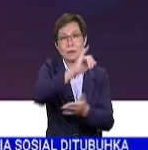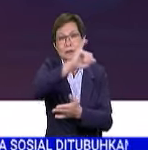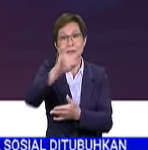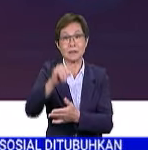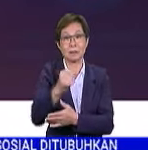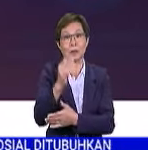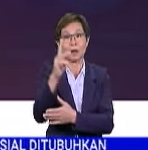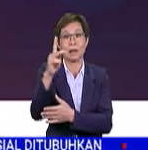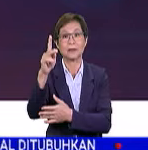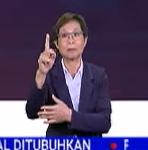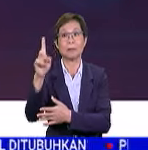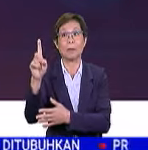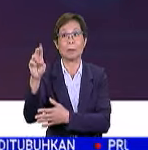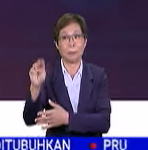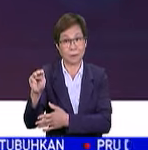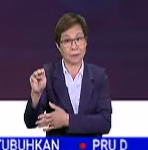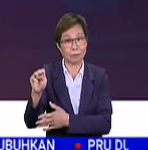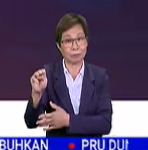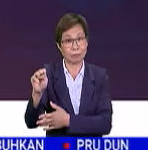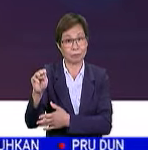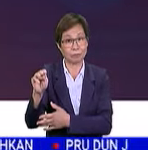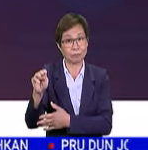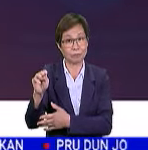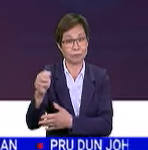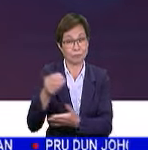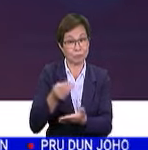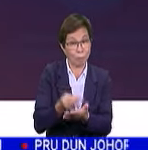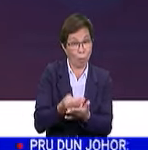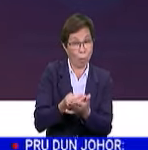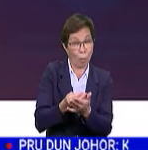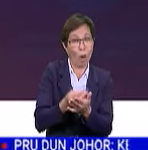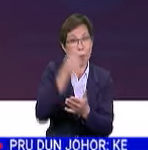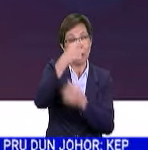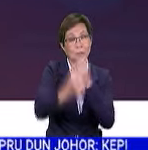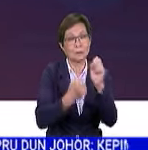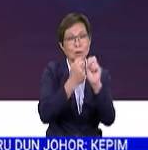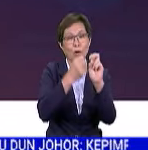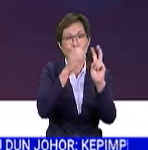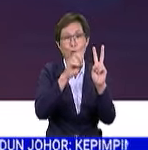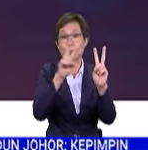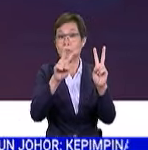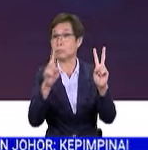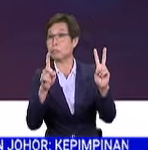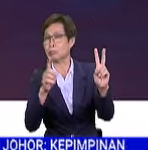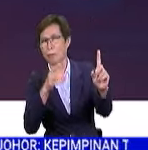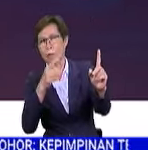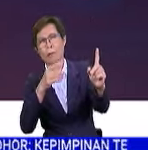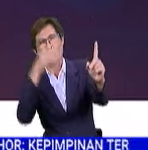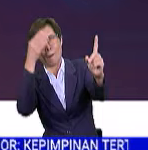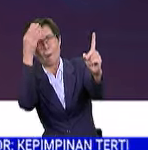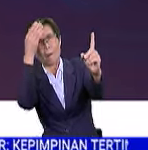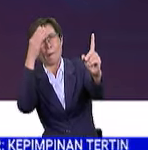Kastam Diraja Malaysia bagi tahun 2021 adalah mencecah